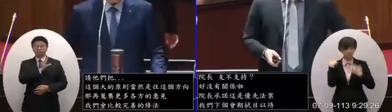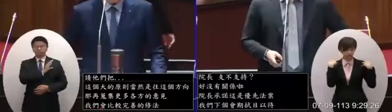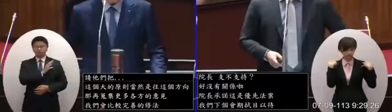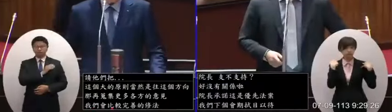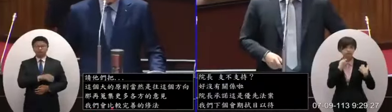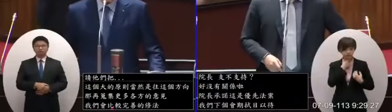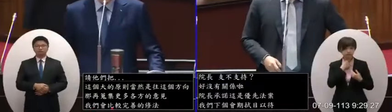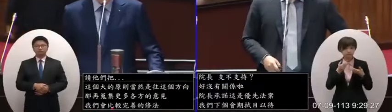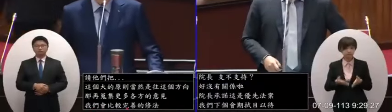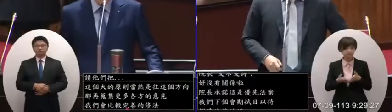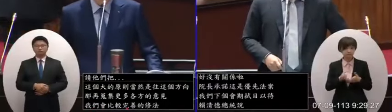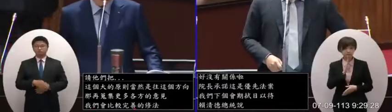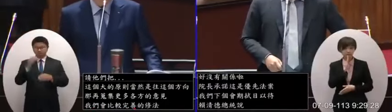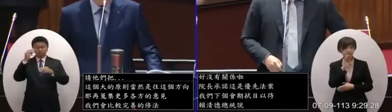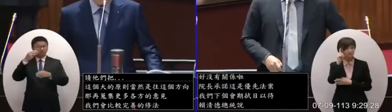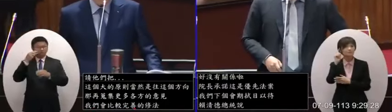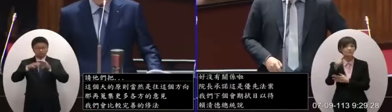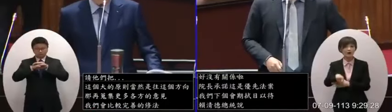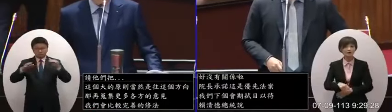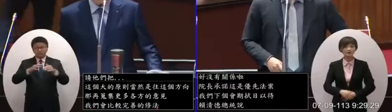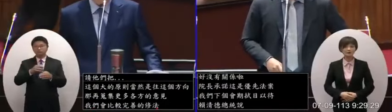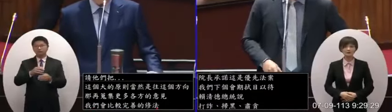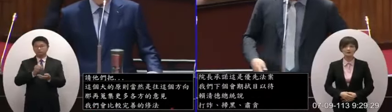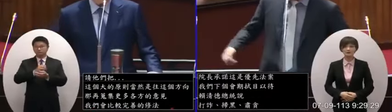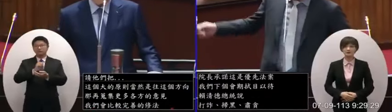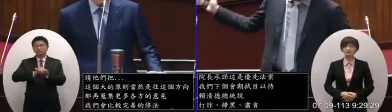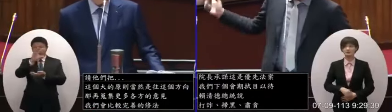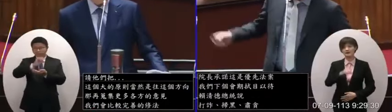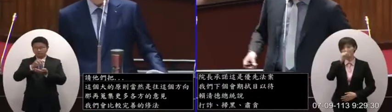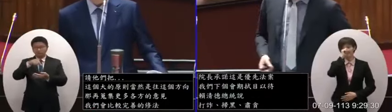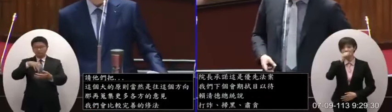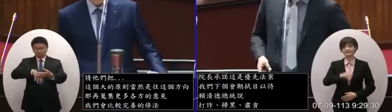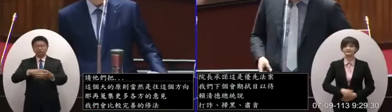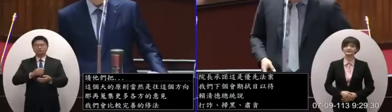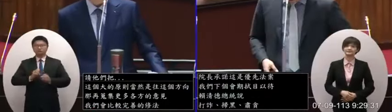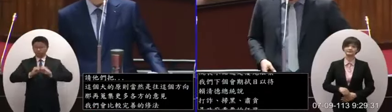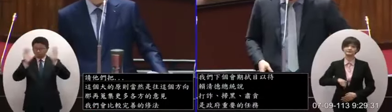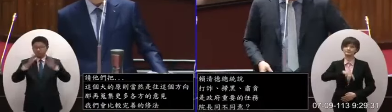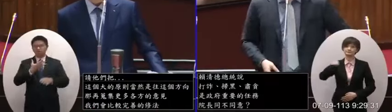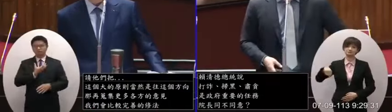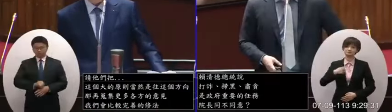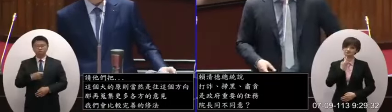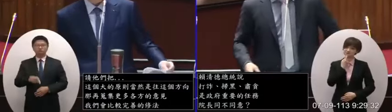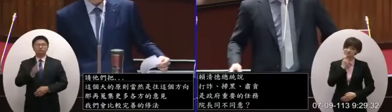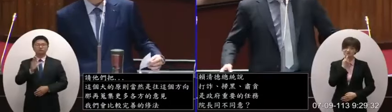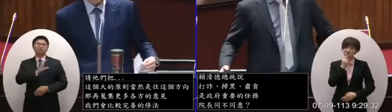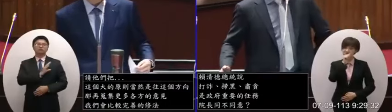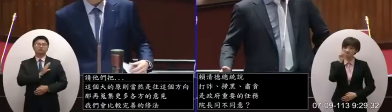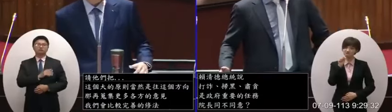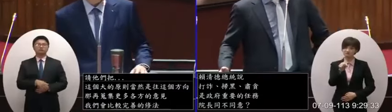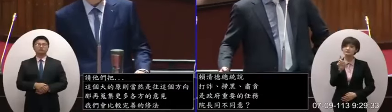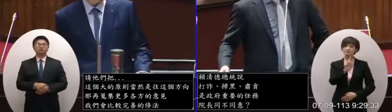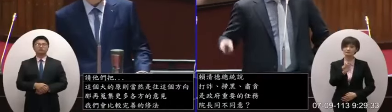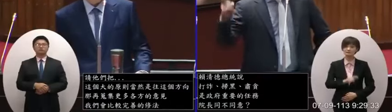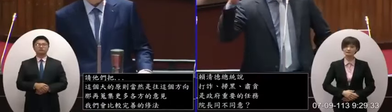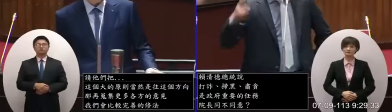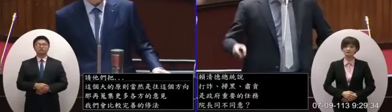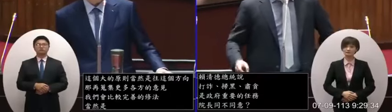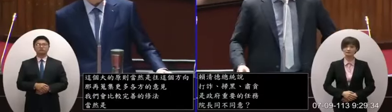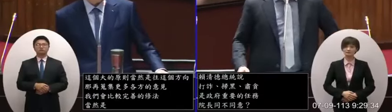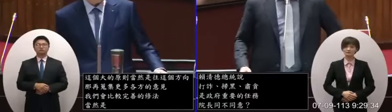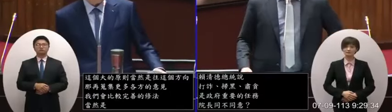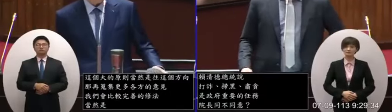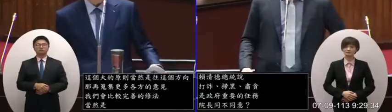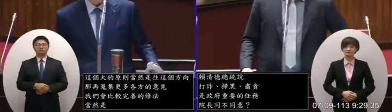在 自 然汇报的时候就提出这样的一个决心。 好，但大家现在觉得很困惑的是什么？被查